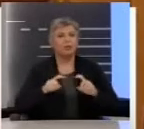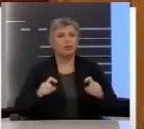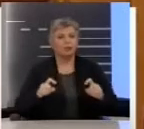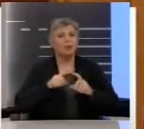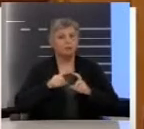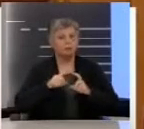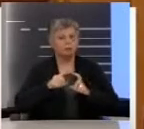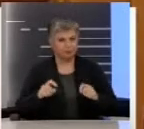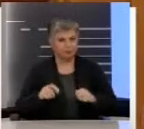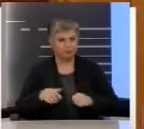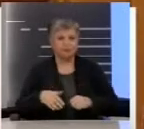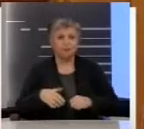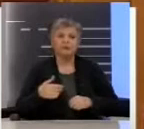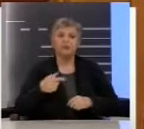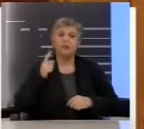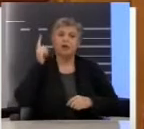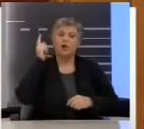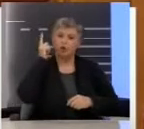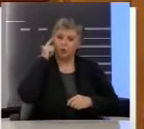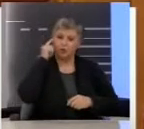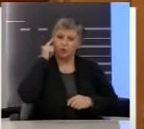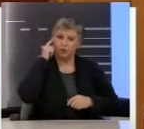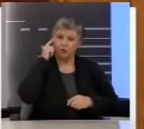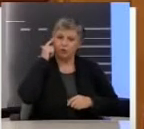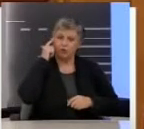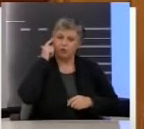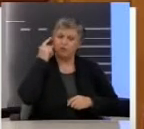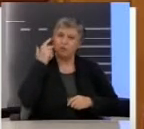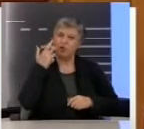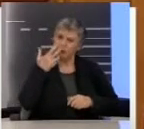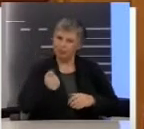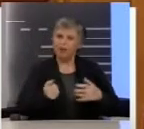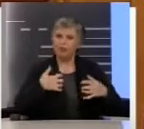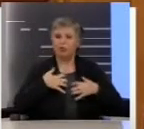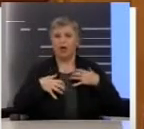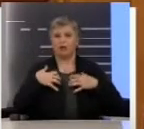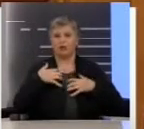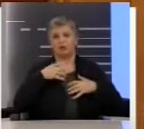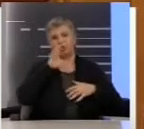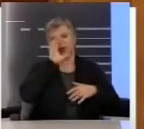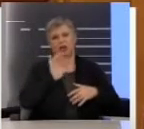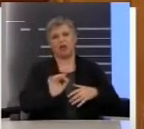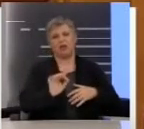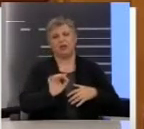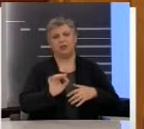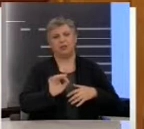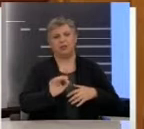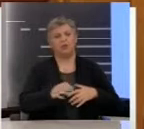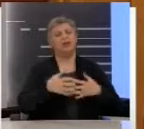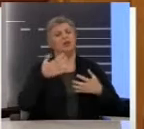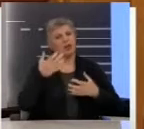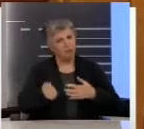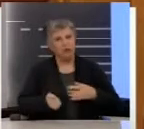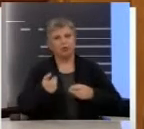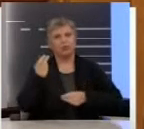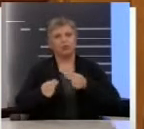Νομίζω ότι υπάρχουν πραγματικές ανησυχίες που εκφράζονται και υπάρχουν και πραγματικά προβλήματα.